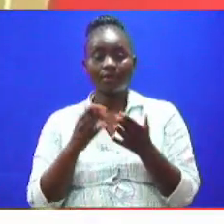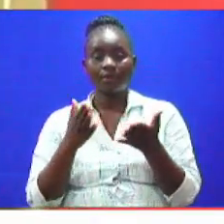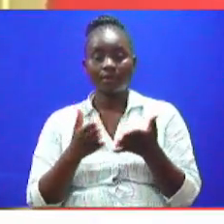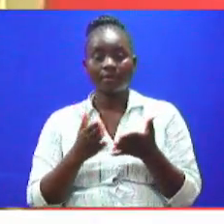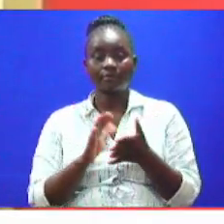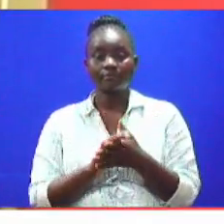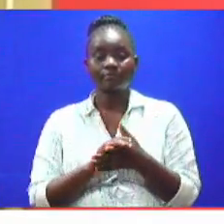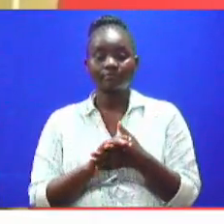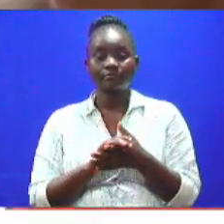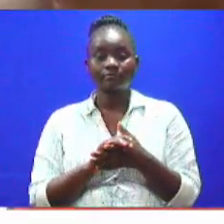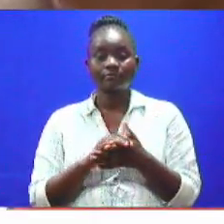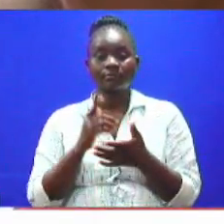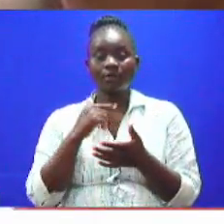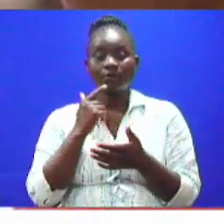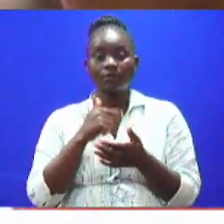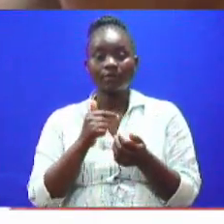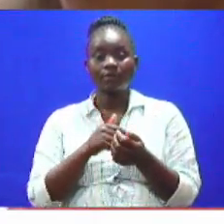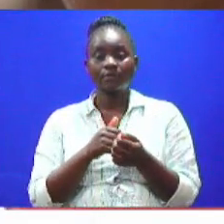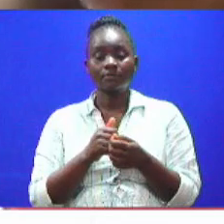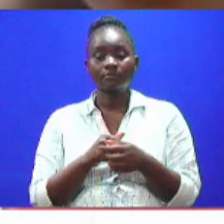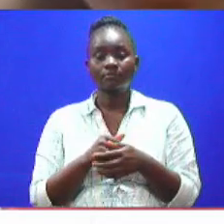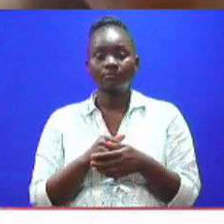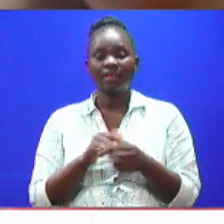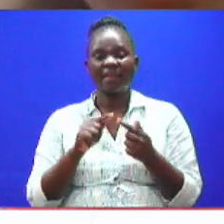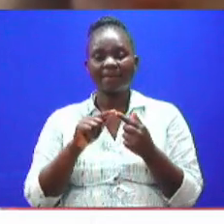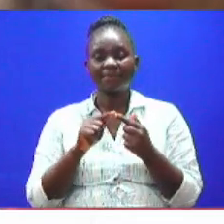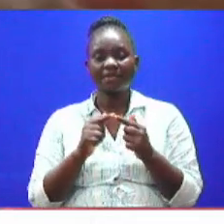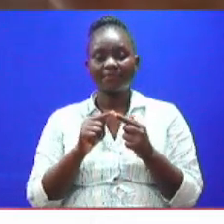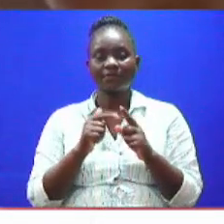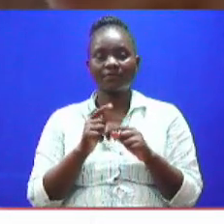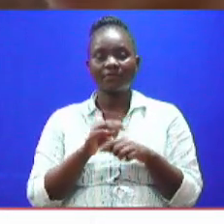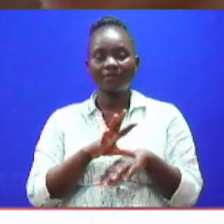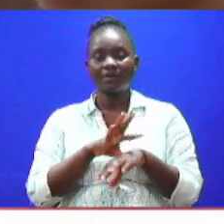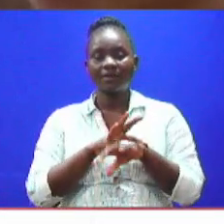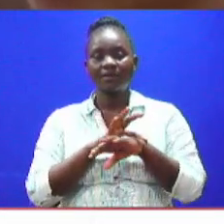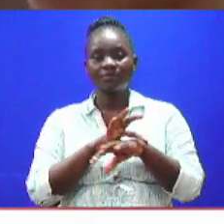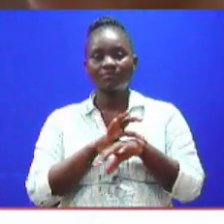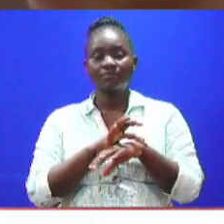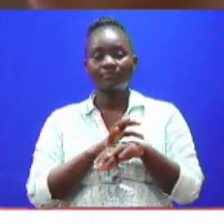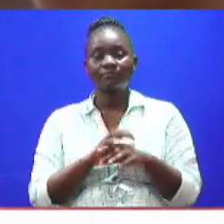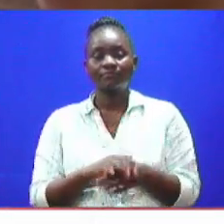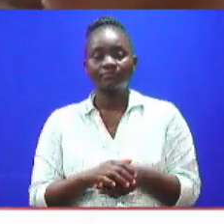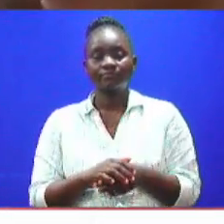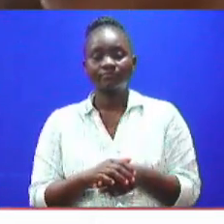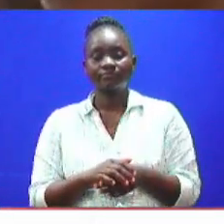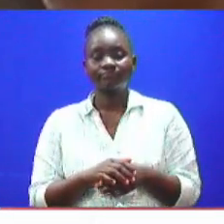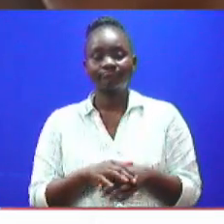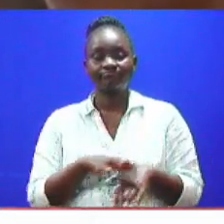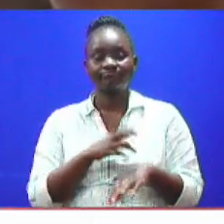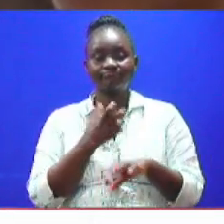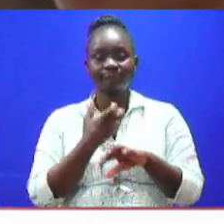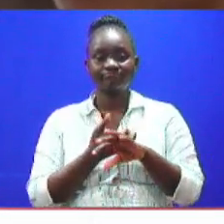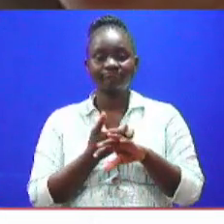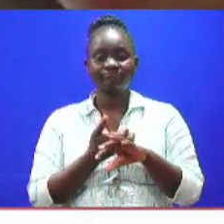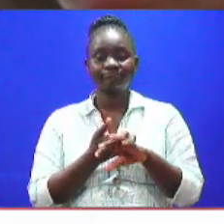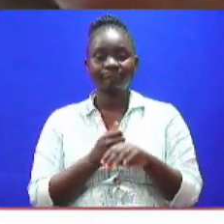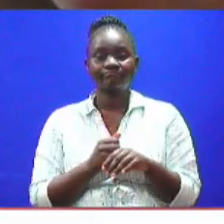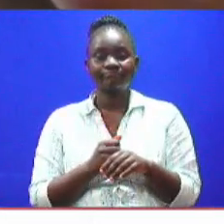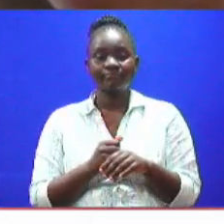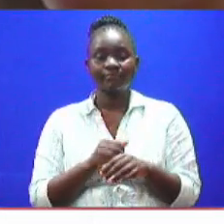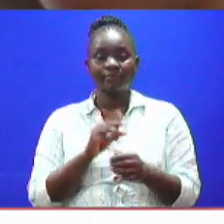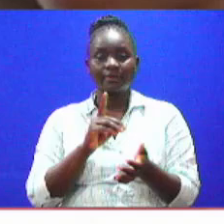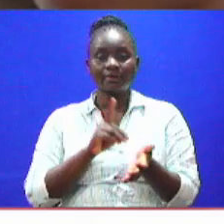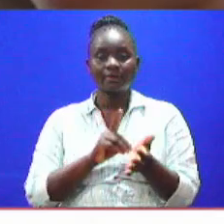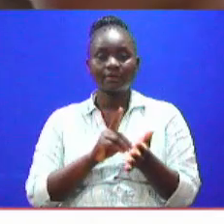ana treat arthritis na magonjwa yote yenye correlated na mifupa, na pia tuko na daktari wa